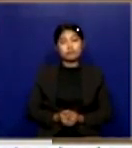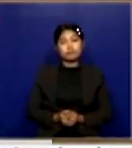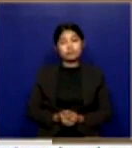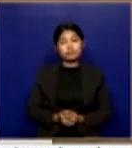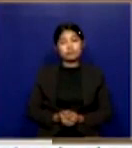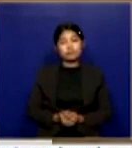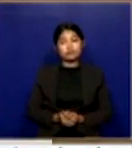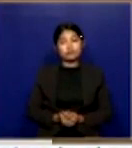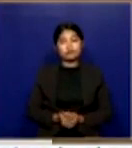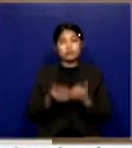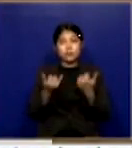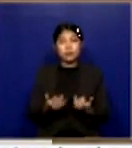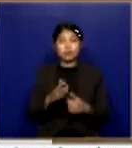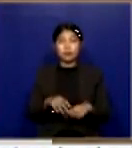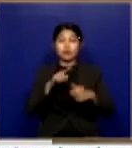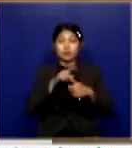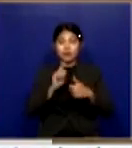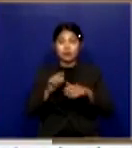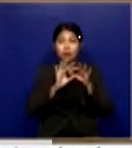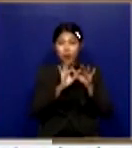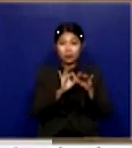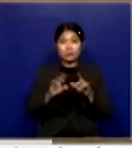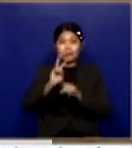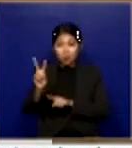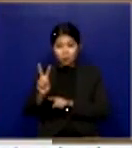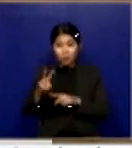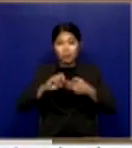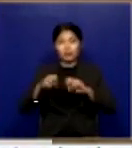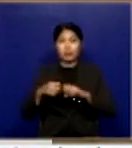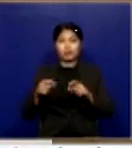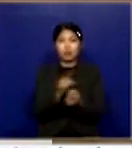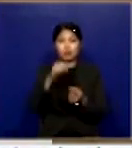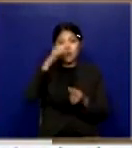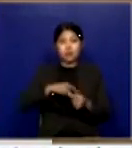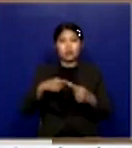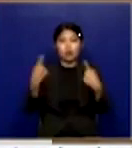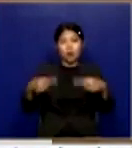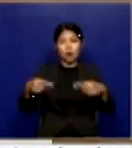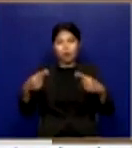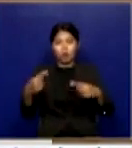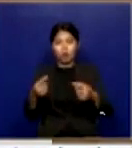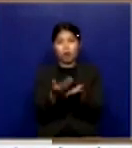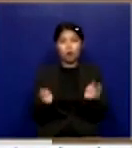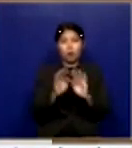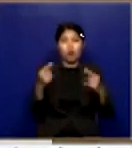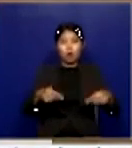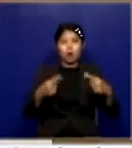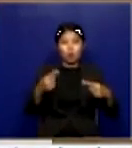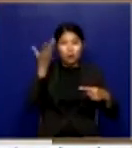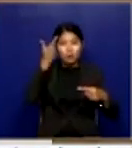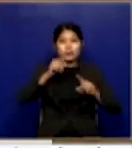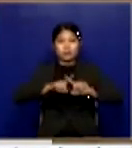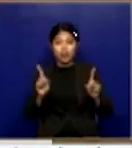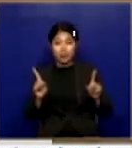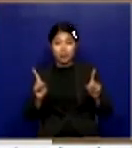มีเรื่องเข้าตัวนี้นำมาสู่ความใหญ่เรื่องที่ 2ที่ผมกล่าวคือความแตกแยกในสังคมไทยแต่ก็ยิ่งสถาบันครอบครัวความคิดเห็นที่แตก